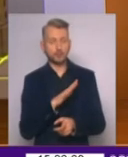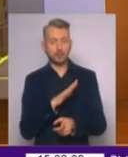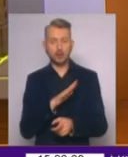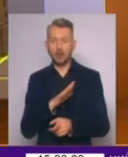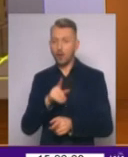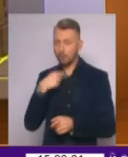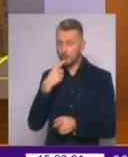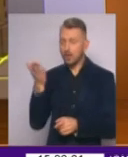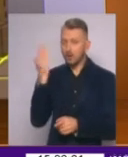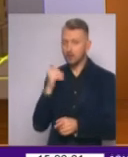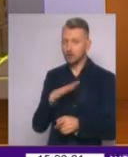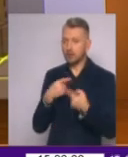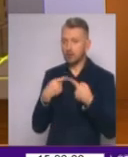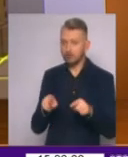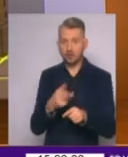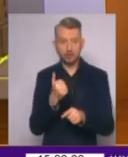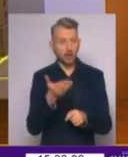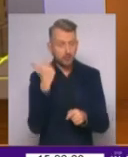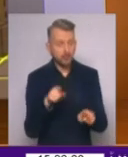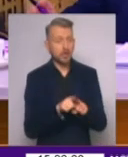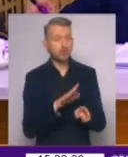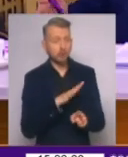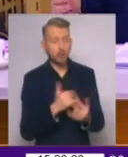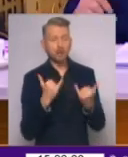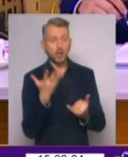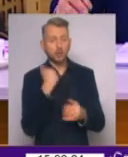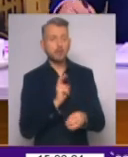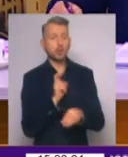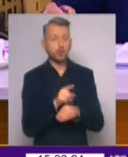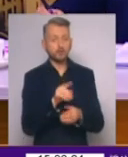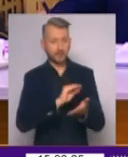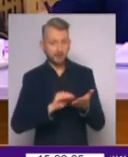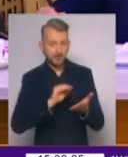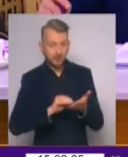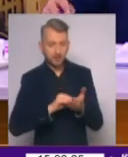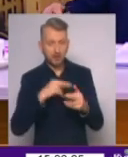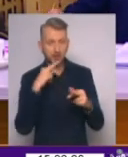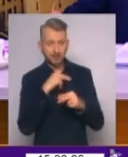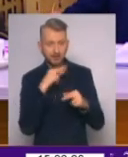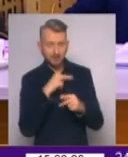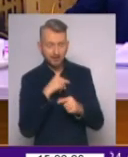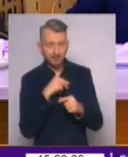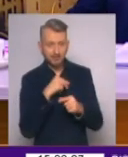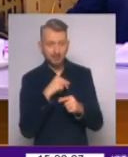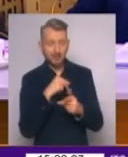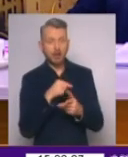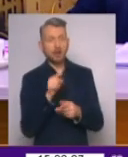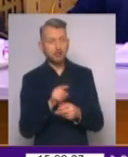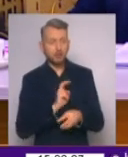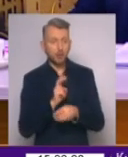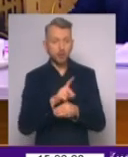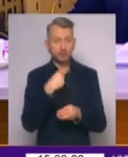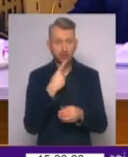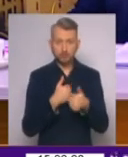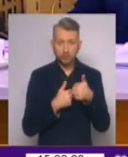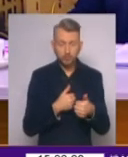що раніше була інша практика. Раніше так і було. І зараз, коли ти приходиш, вони тобі виписали ліки, ти приходиш, кажеш, добре, ці ліки, це дуже